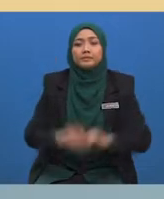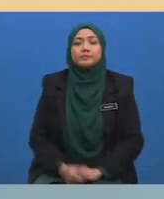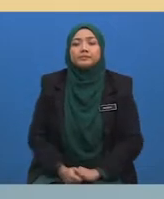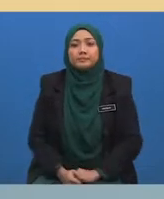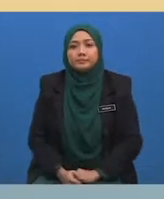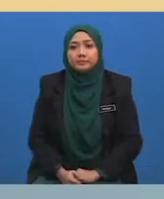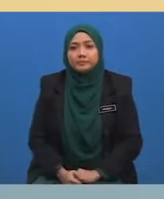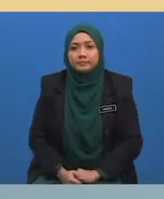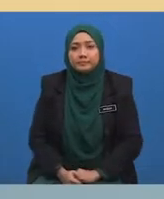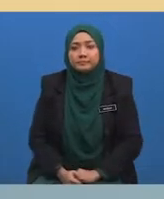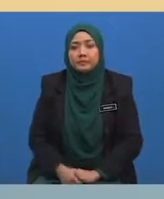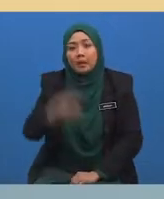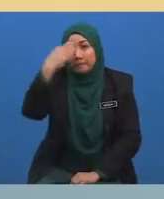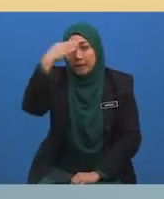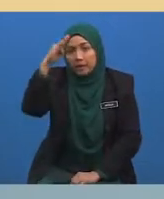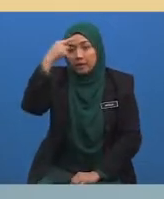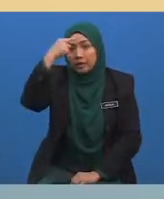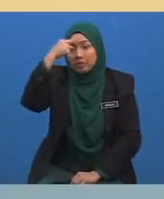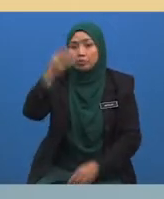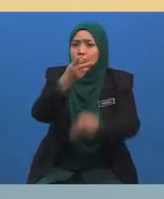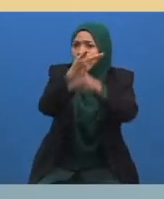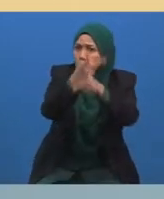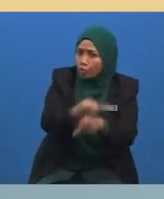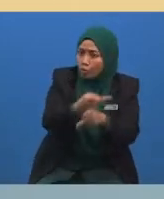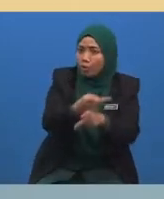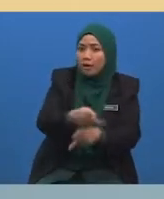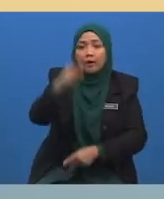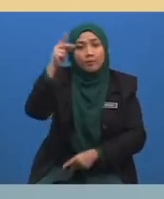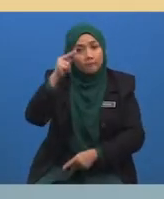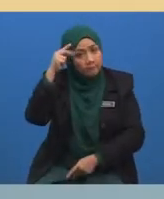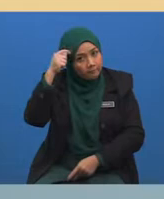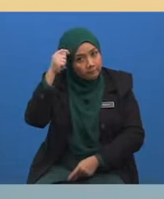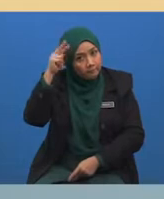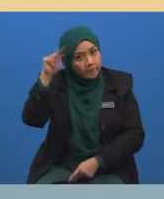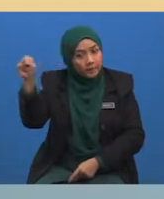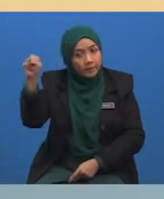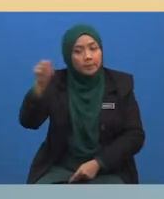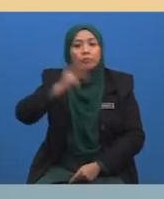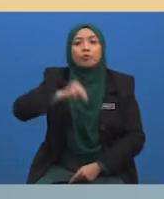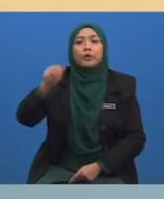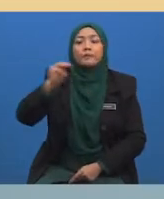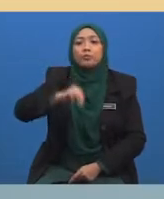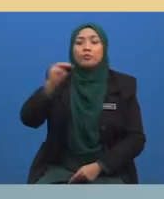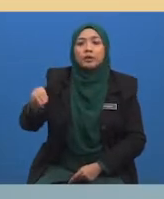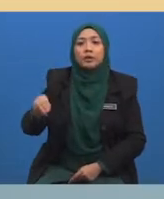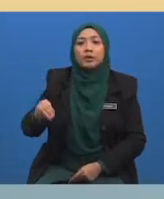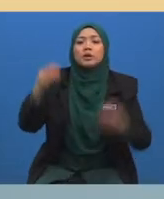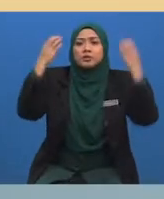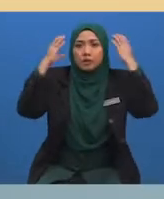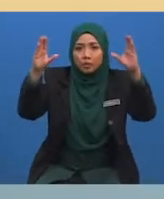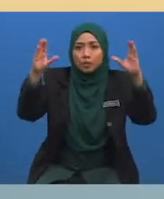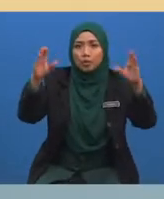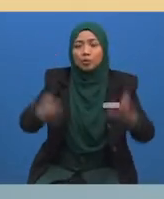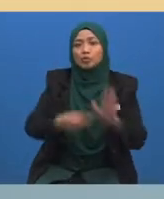Seterusnya, bagi mengukuhkan lagi kefahaman murid-murid, di sini cikgu sertakan